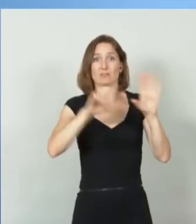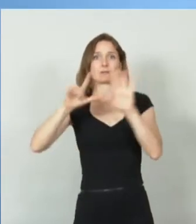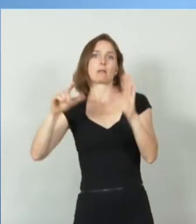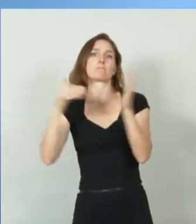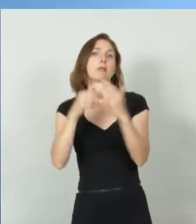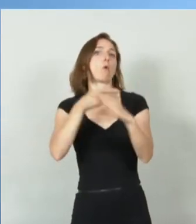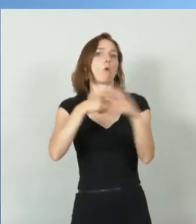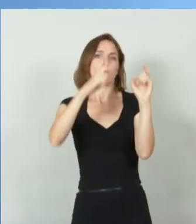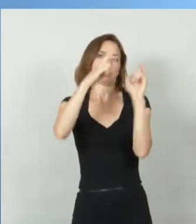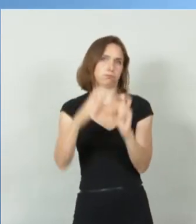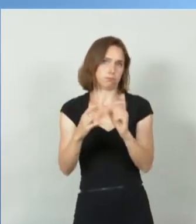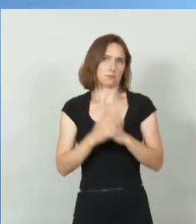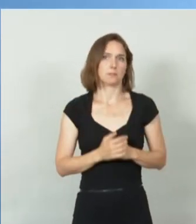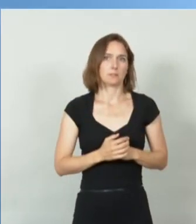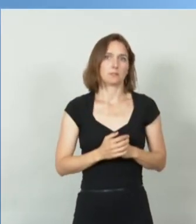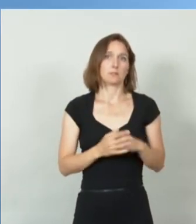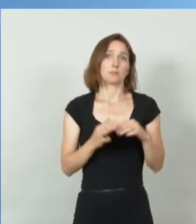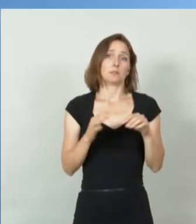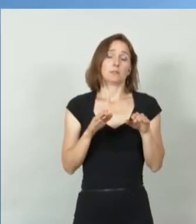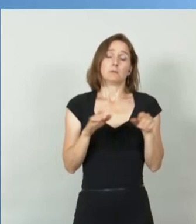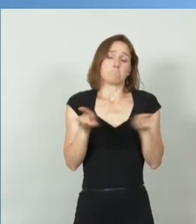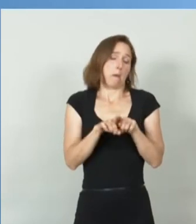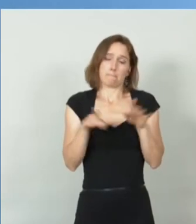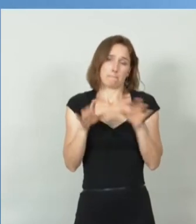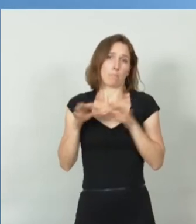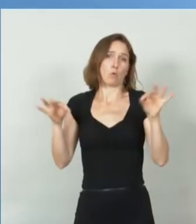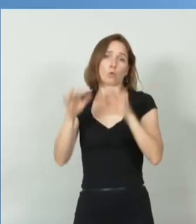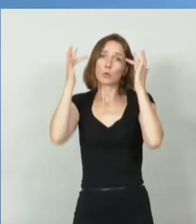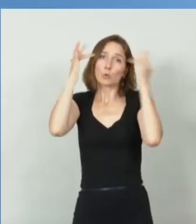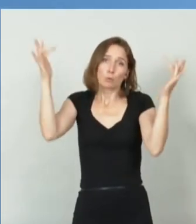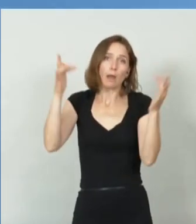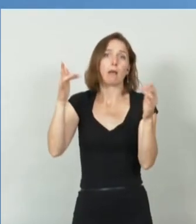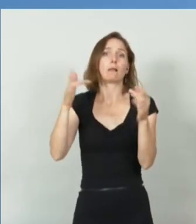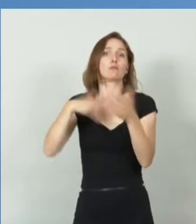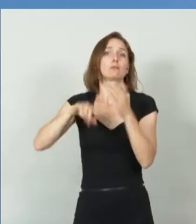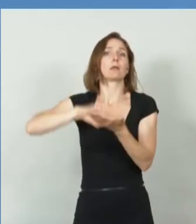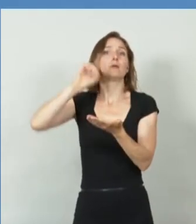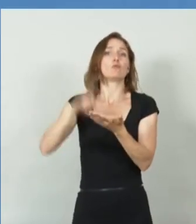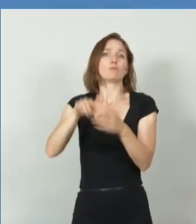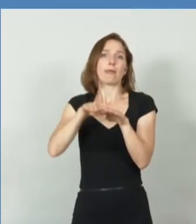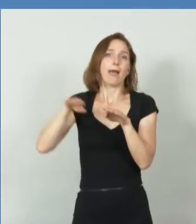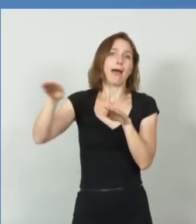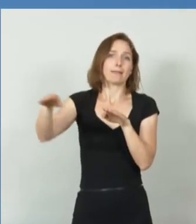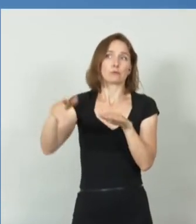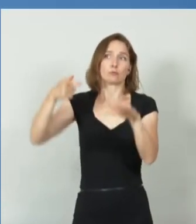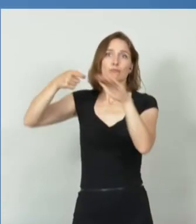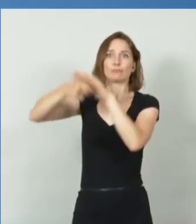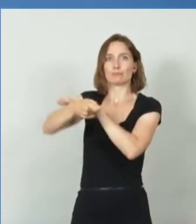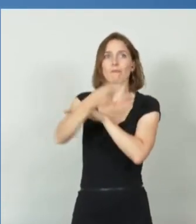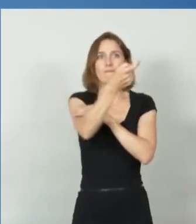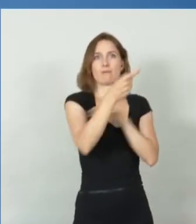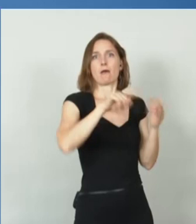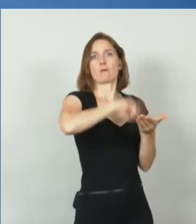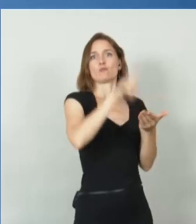même chose pour les locaux culturels budget annexes nous avons une baisse de la subvention du budget principal